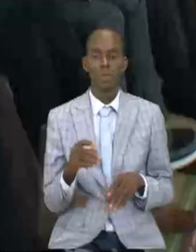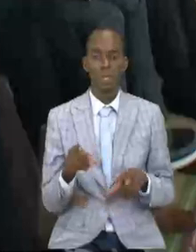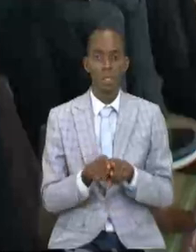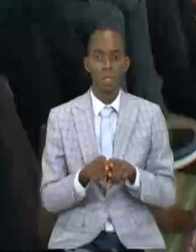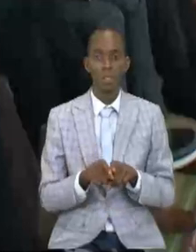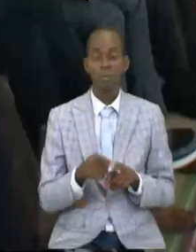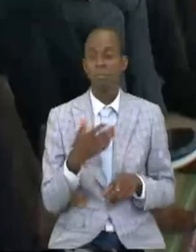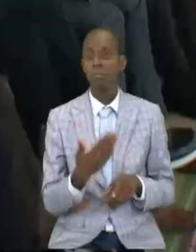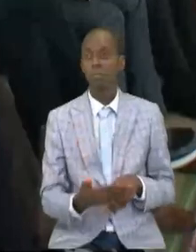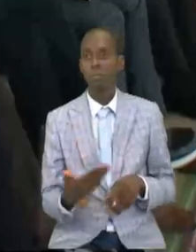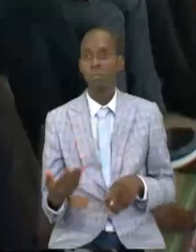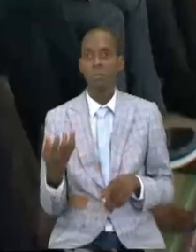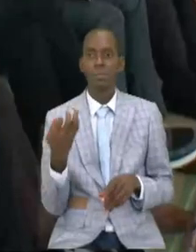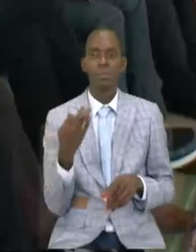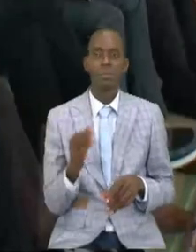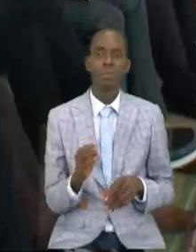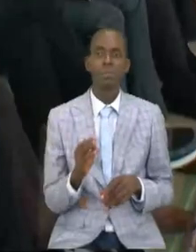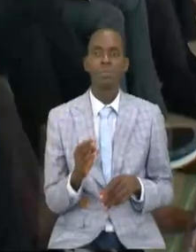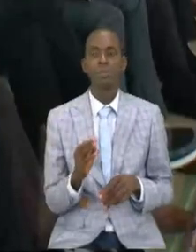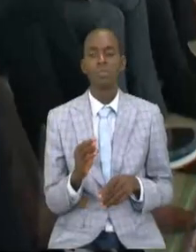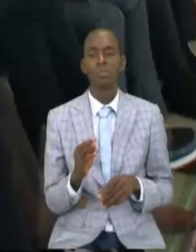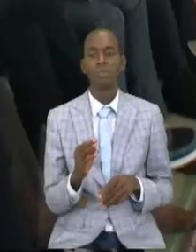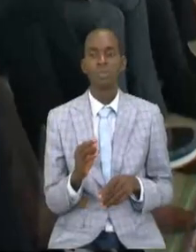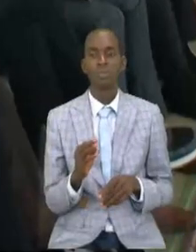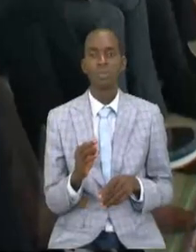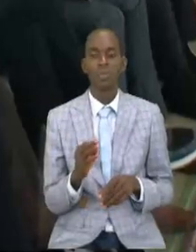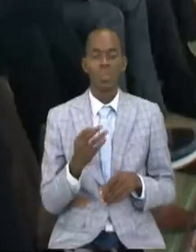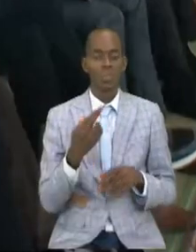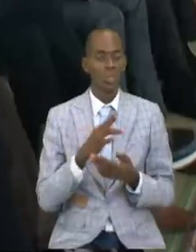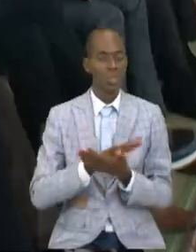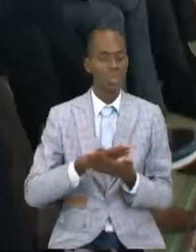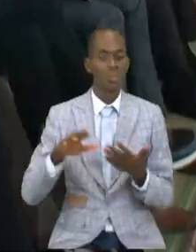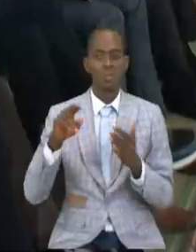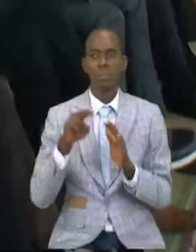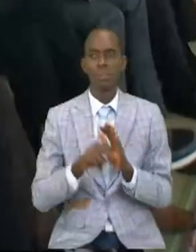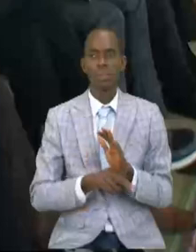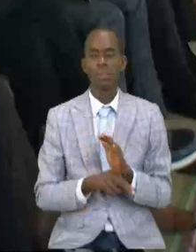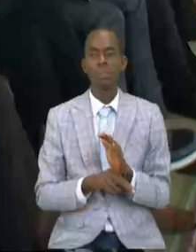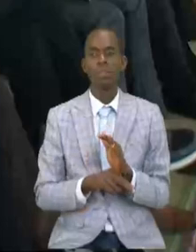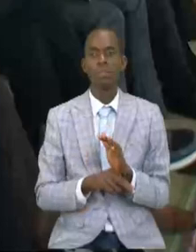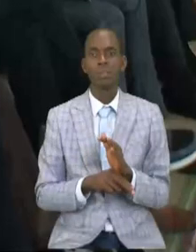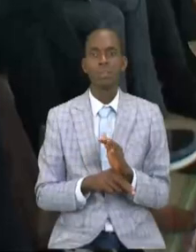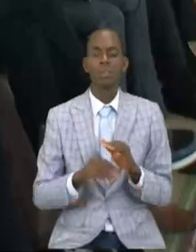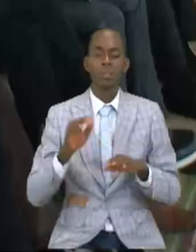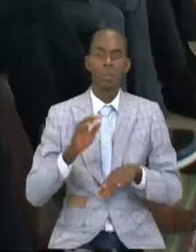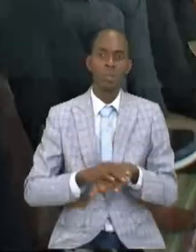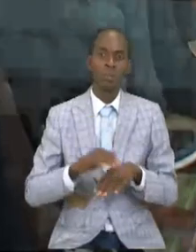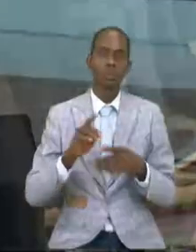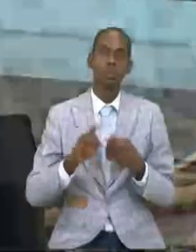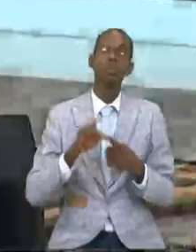quoi? Dites-le-moi comme des instruments de justice.